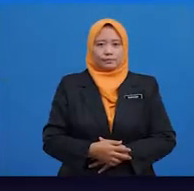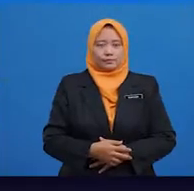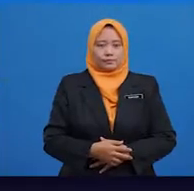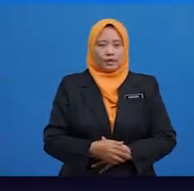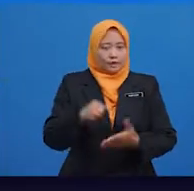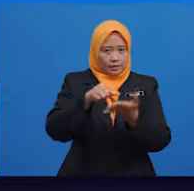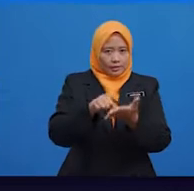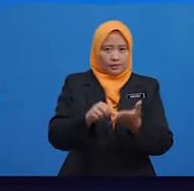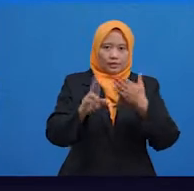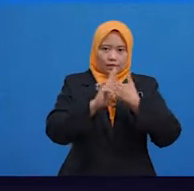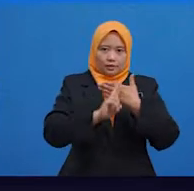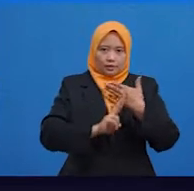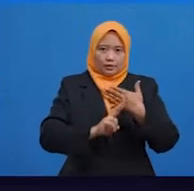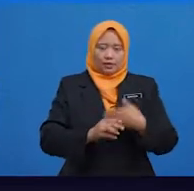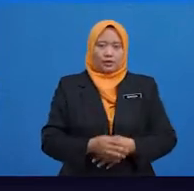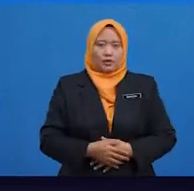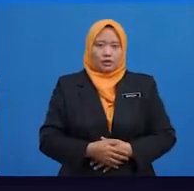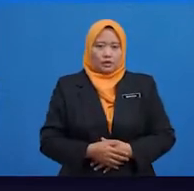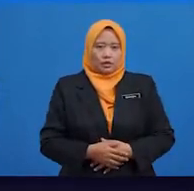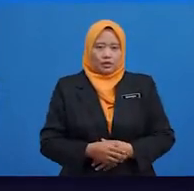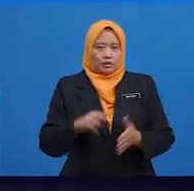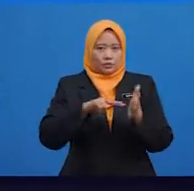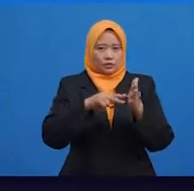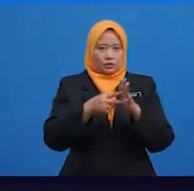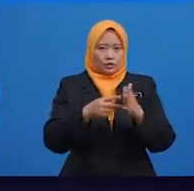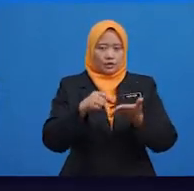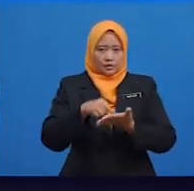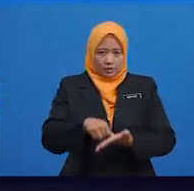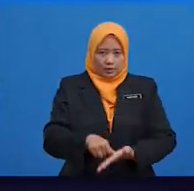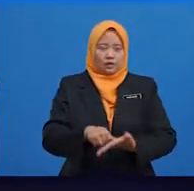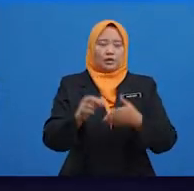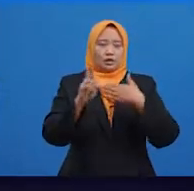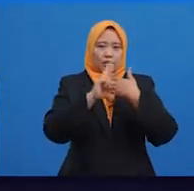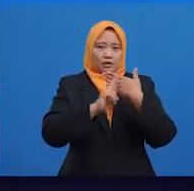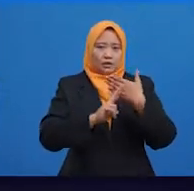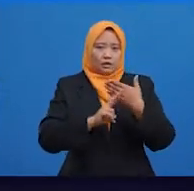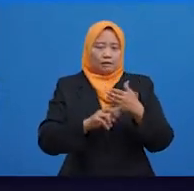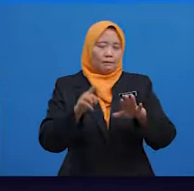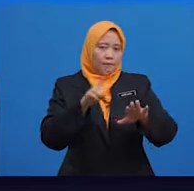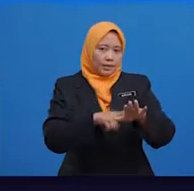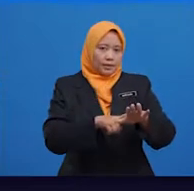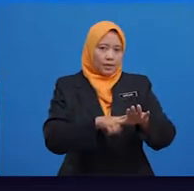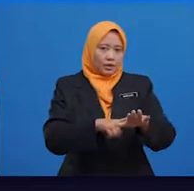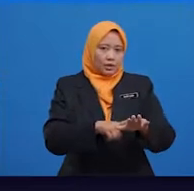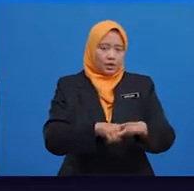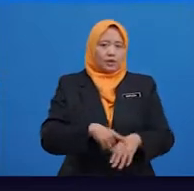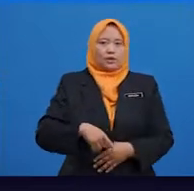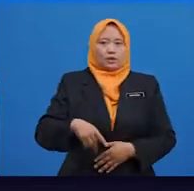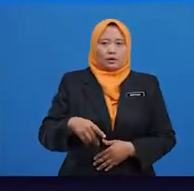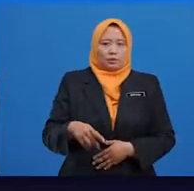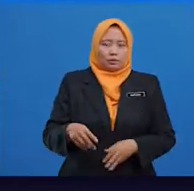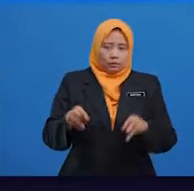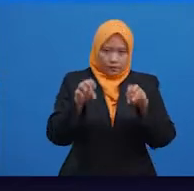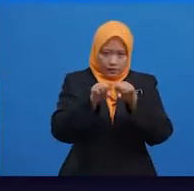Tekanan darah merujuk kepada tekanan yang dikenakan oleh darah pada pembuluh arteri darah ketika darah